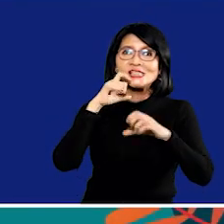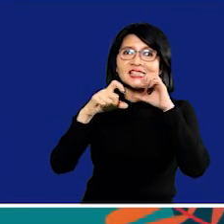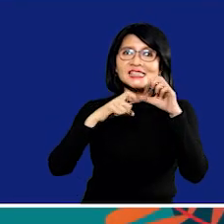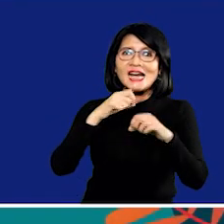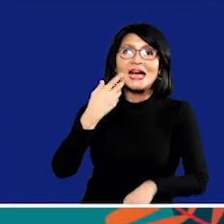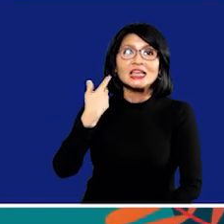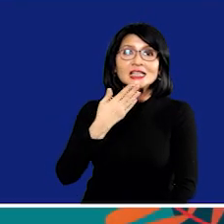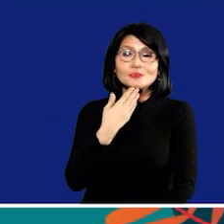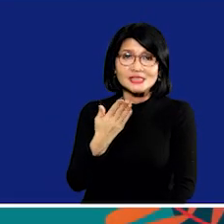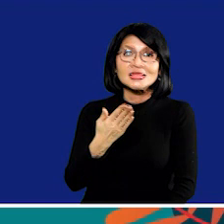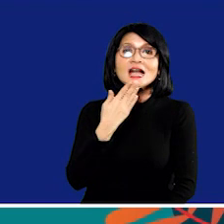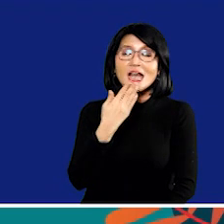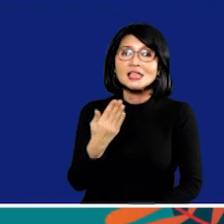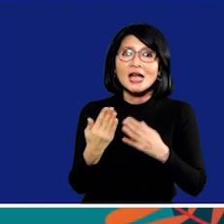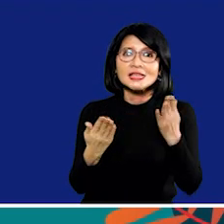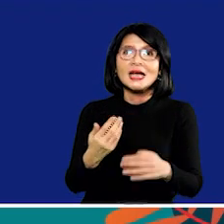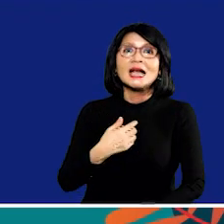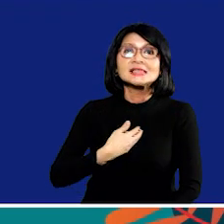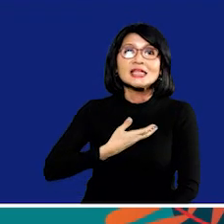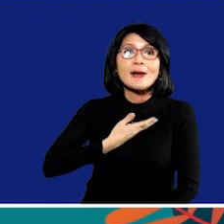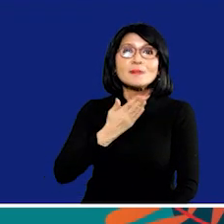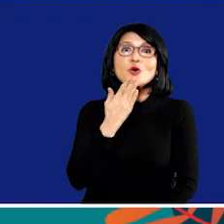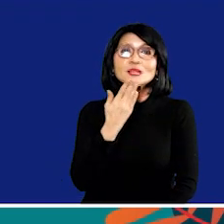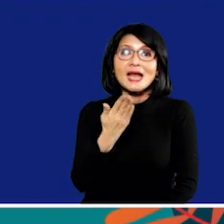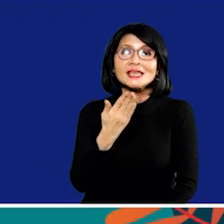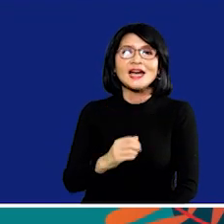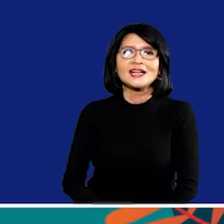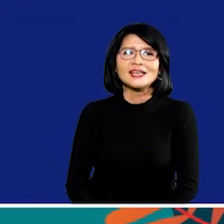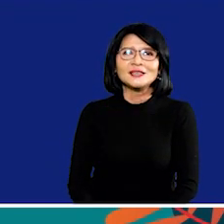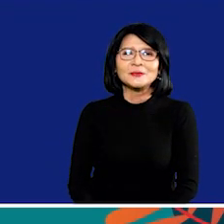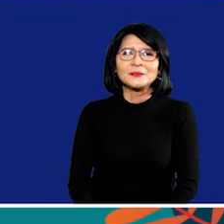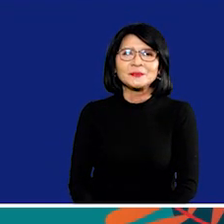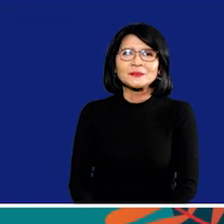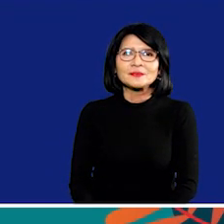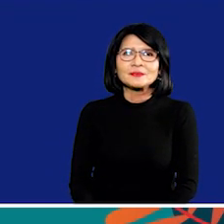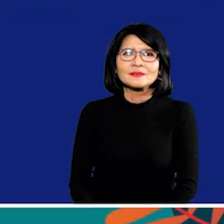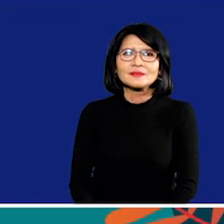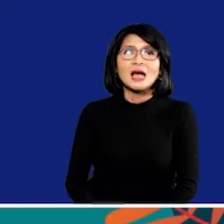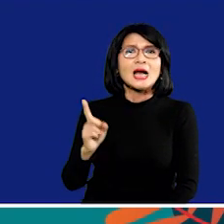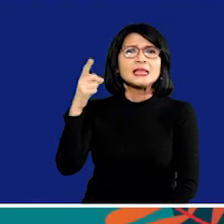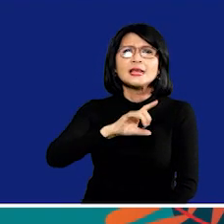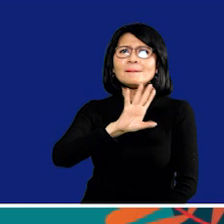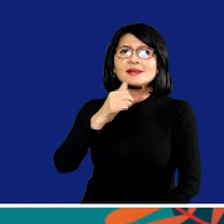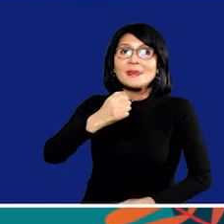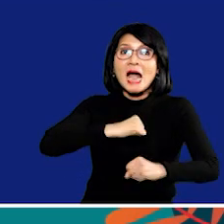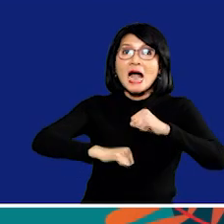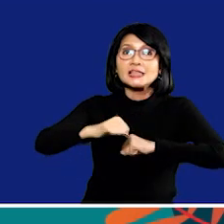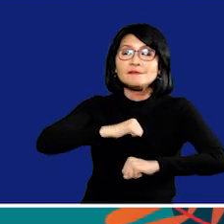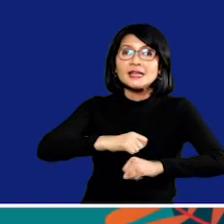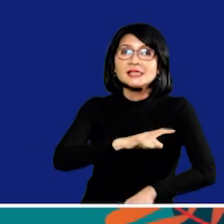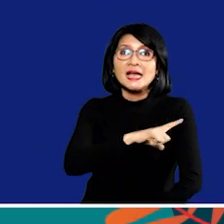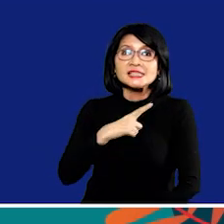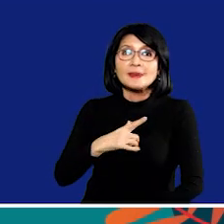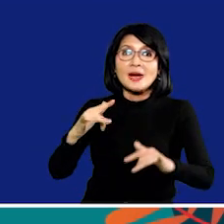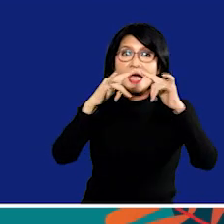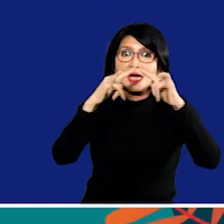bisa bertanya juga. Tapi saya mau nanya dulu nih, Ria, Rido, Eca. Pendek-pendek aja, singkat-singkat aja jawabannya. Dari berbagai aktivitas yang dilakukan